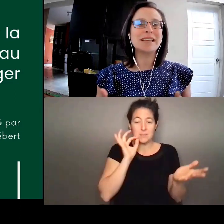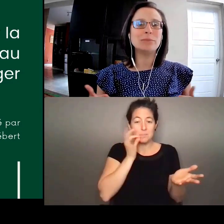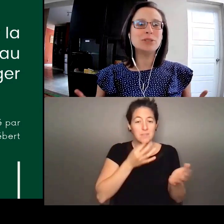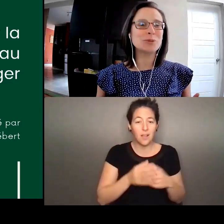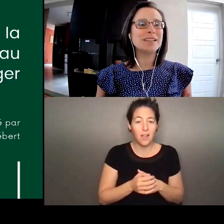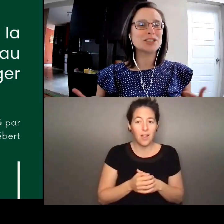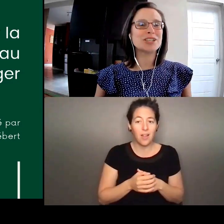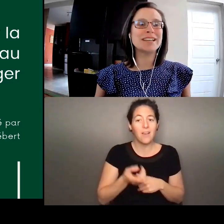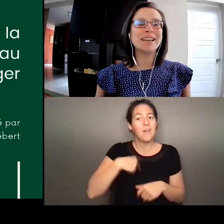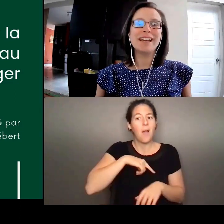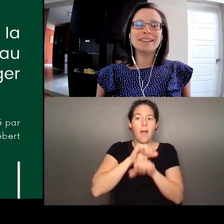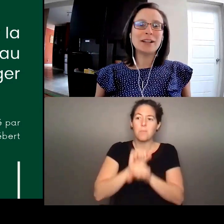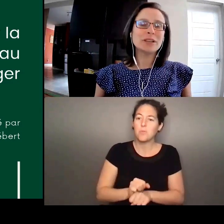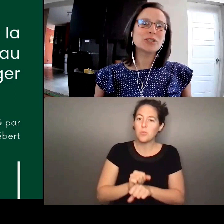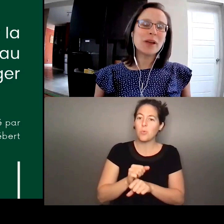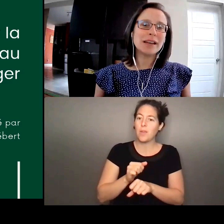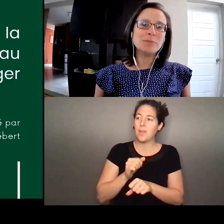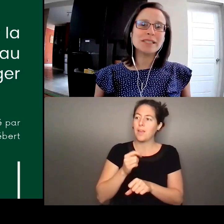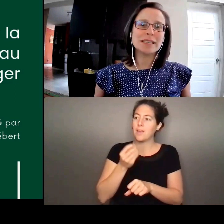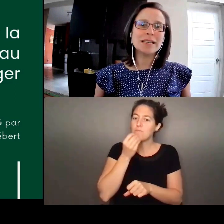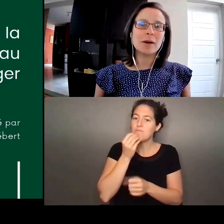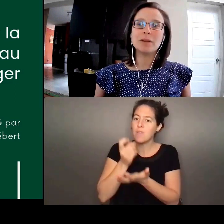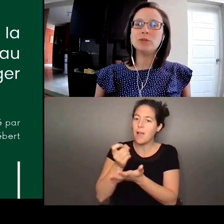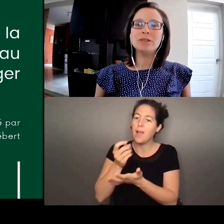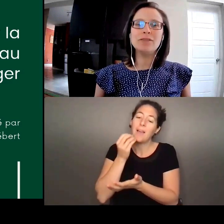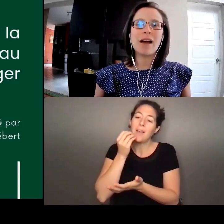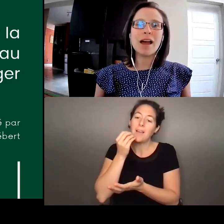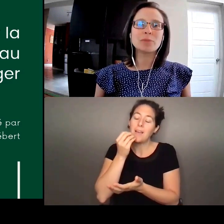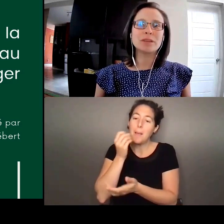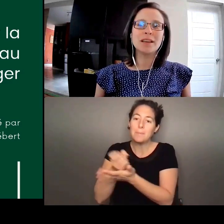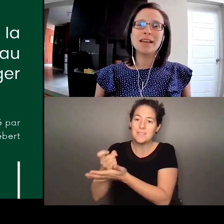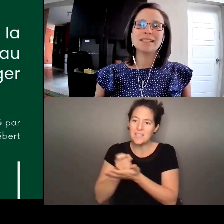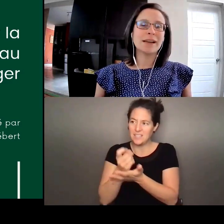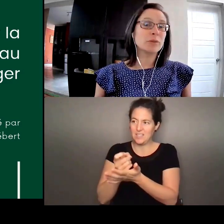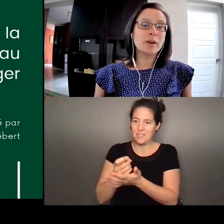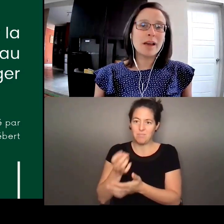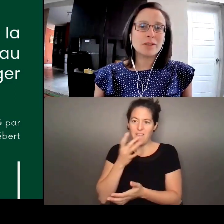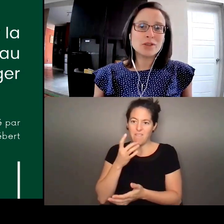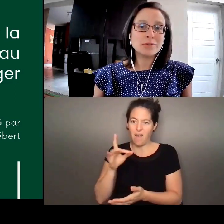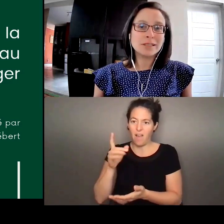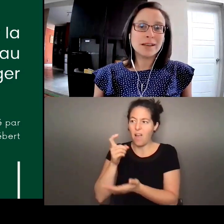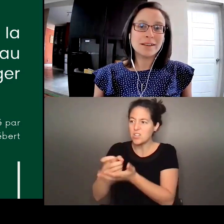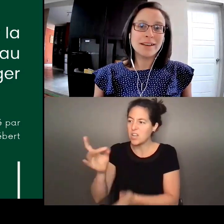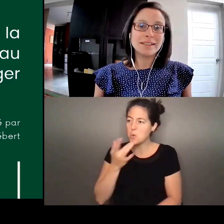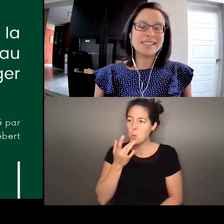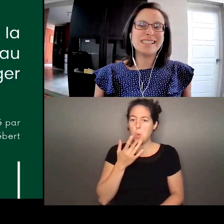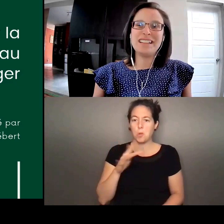qu'on est habitué d'acheter de la nourriture à l'épicerie en plein milieu de l'hiver, puis ça ne goûte pas grand-chose.